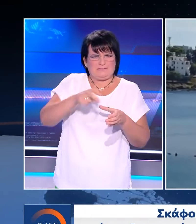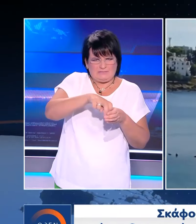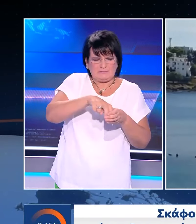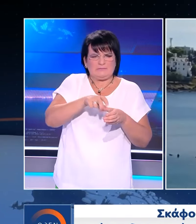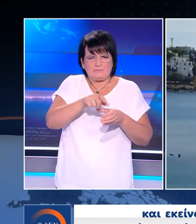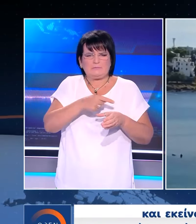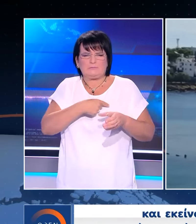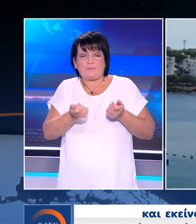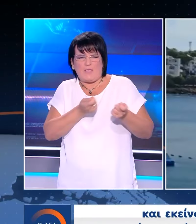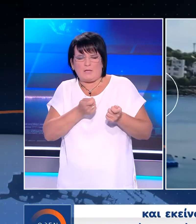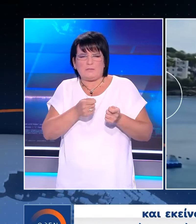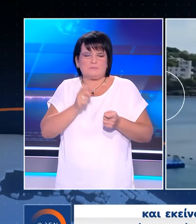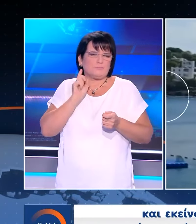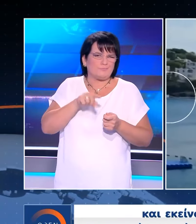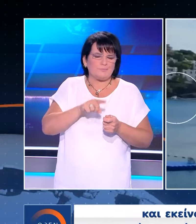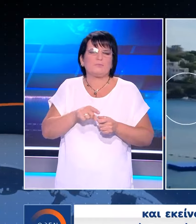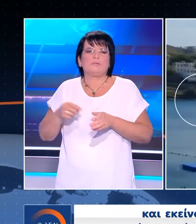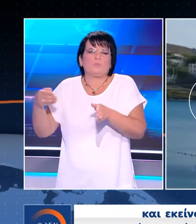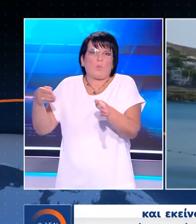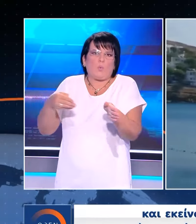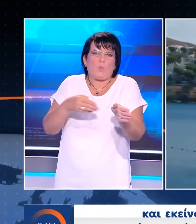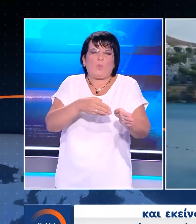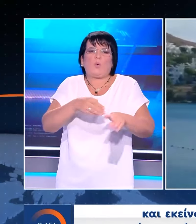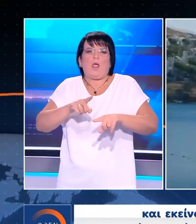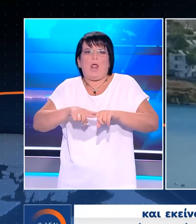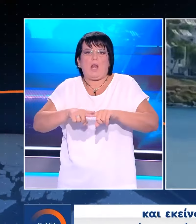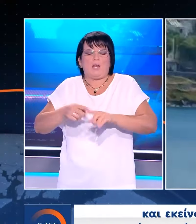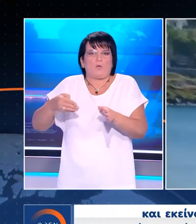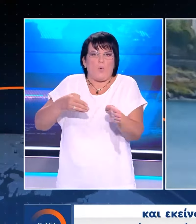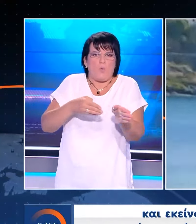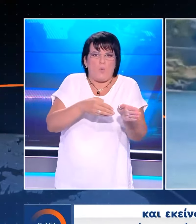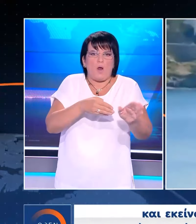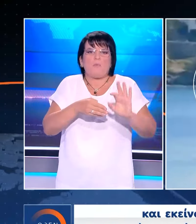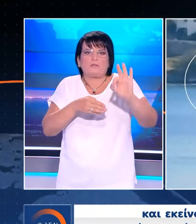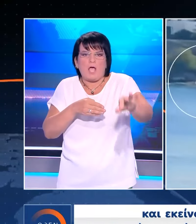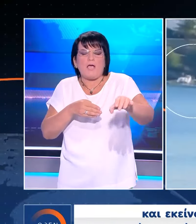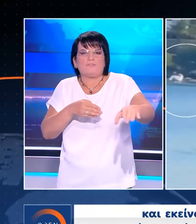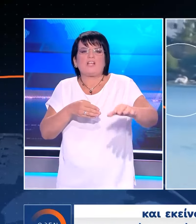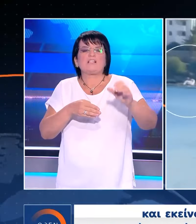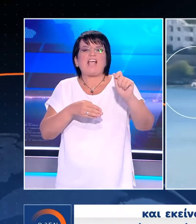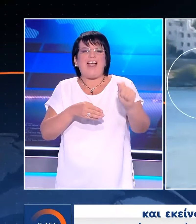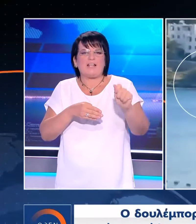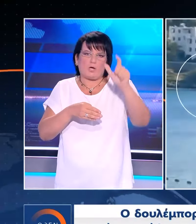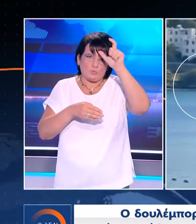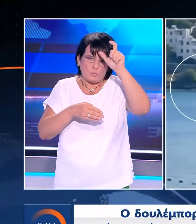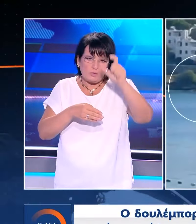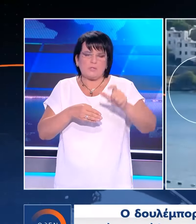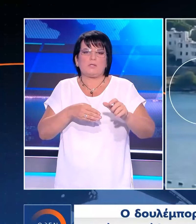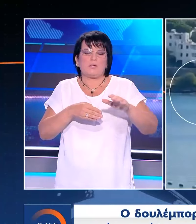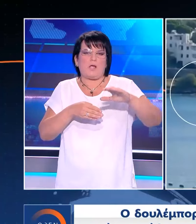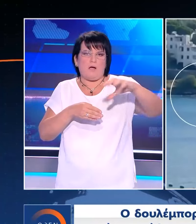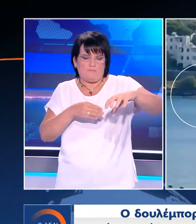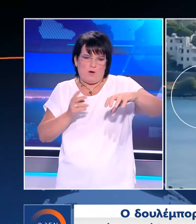σκάφος και εκείνος για να ξεφύγει μπαίνει στα τουρκικά χωρικά ύδατα στην περιοχή της αλικαρνασού ο δουλέμπορος φτάνει στη στεριά